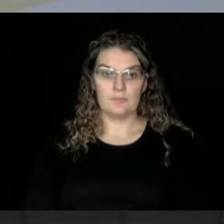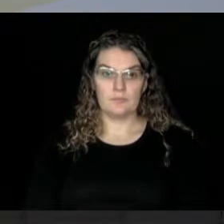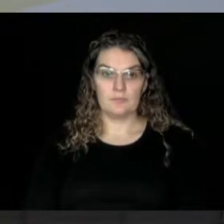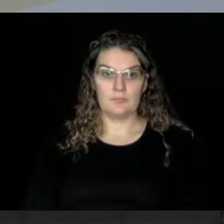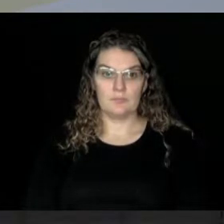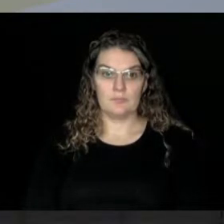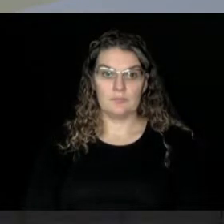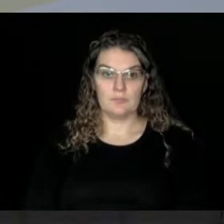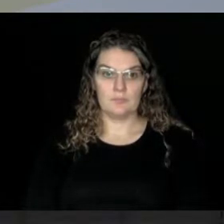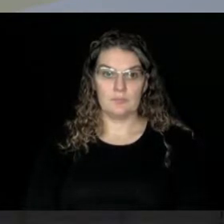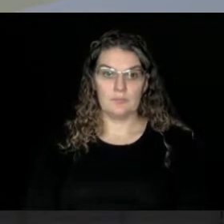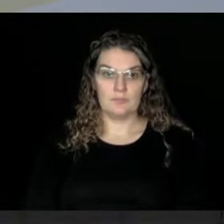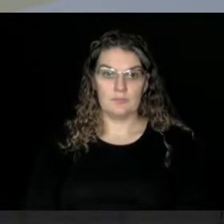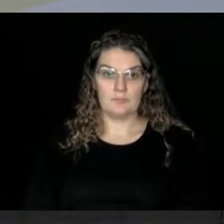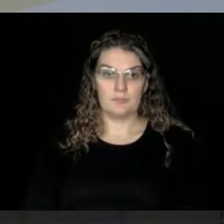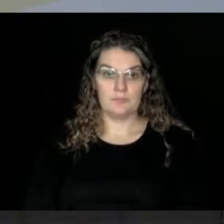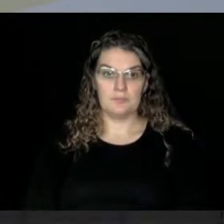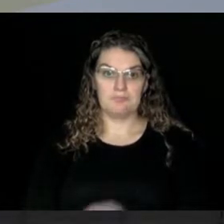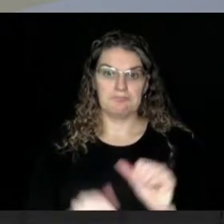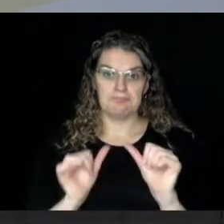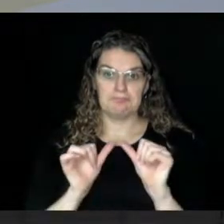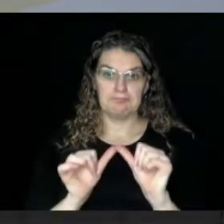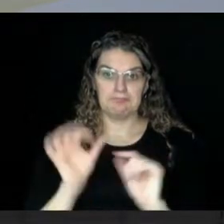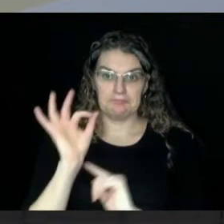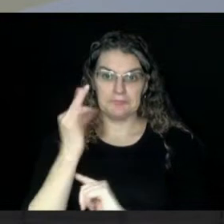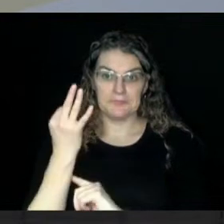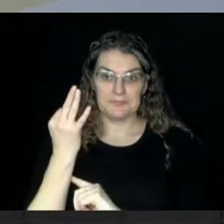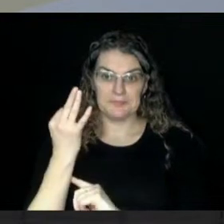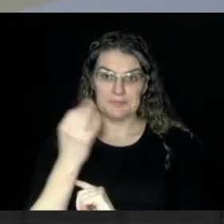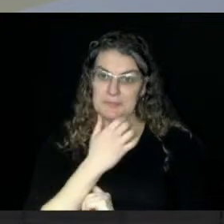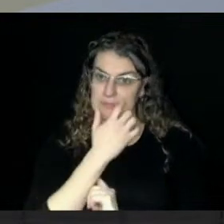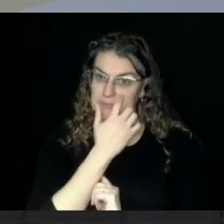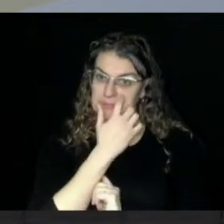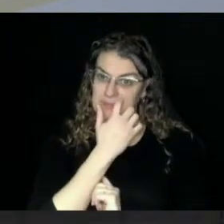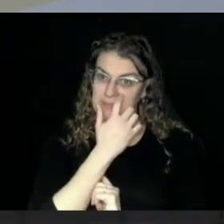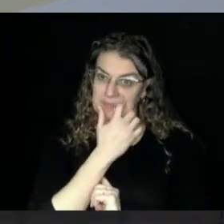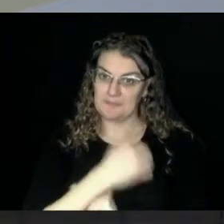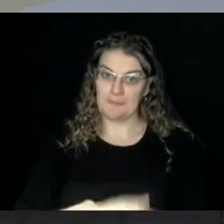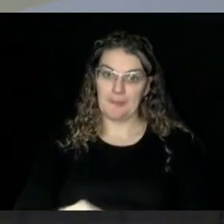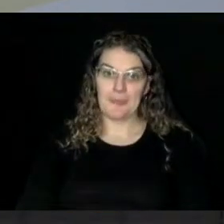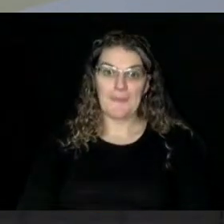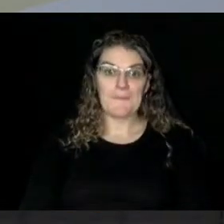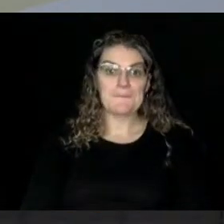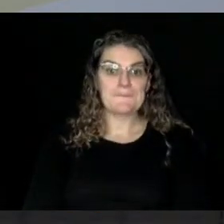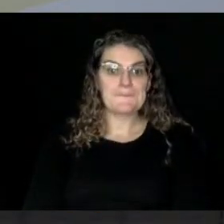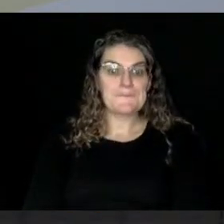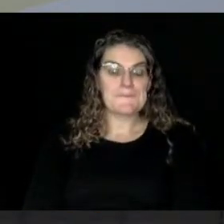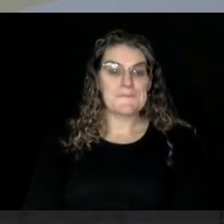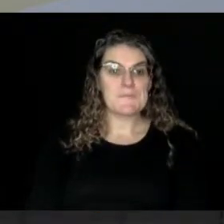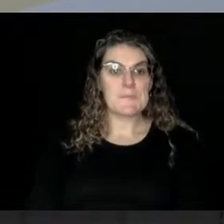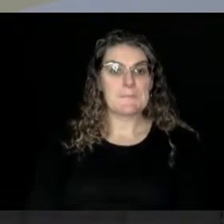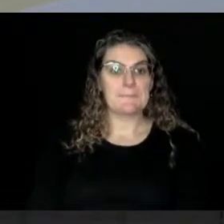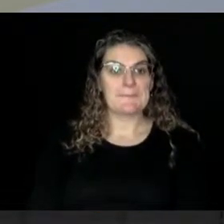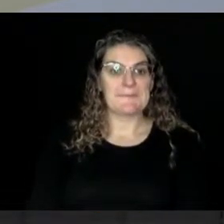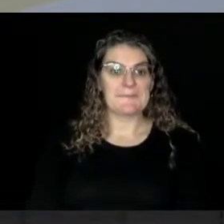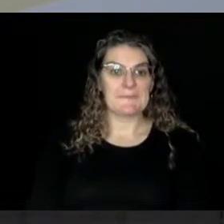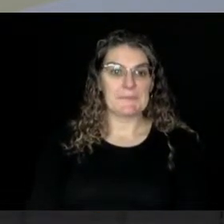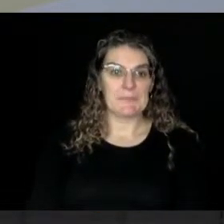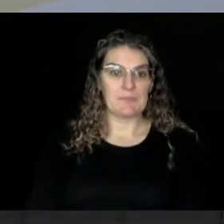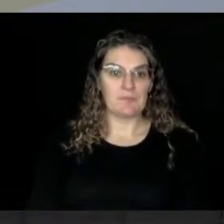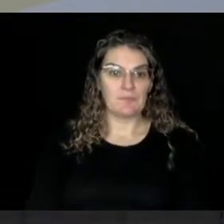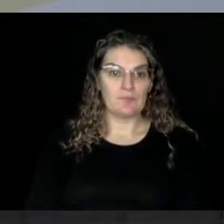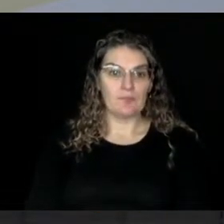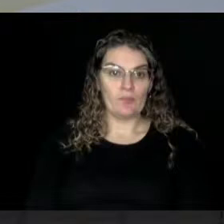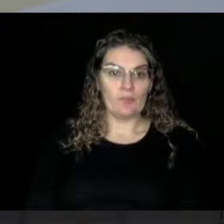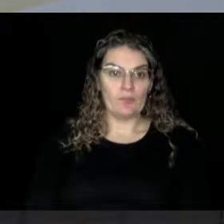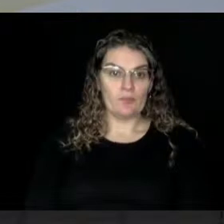Alors, c'est quelque chose qu'on va faire pendant un mois et on veut